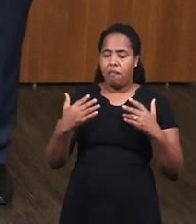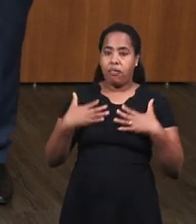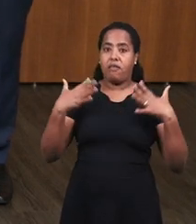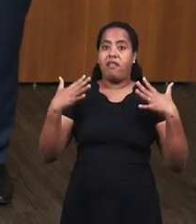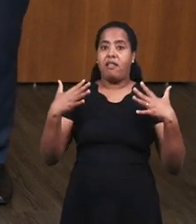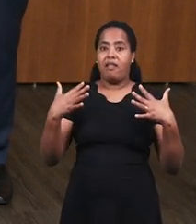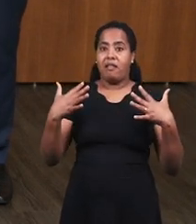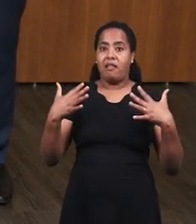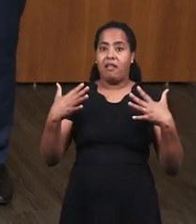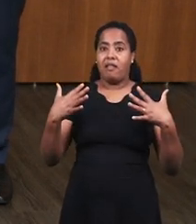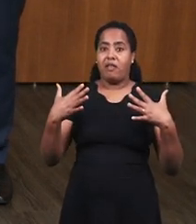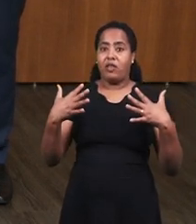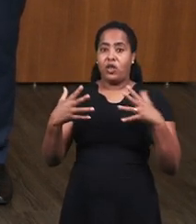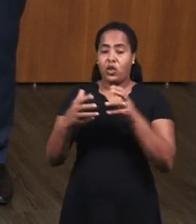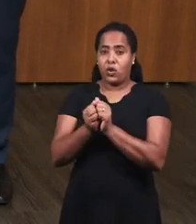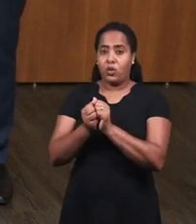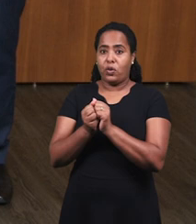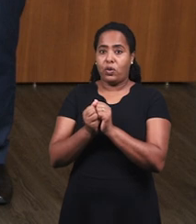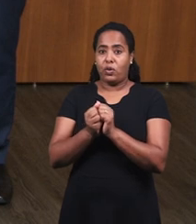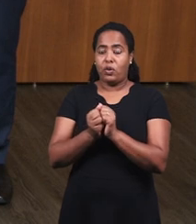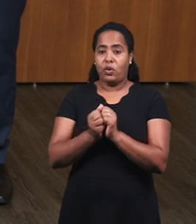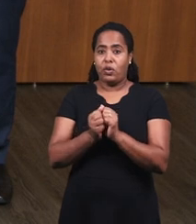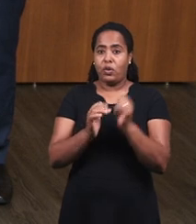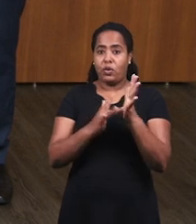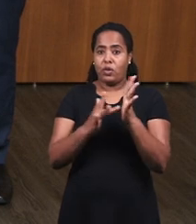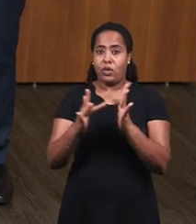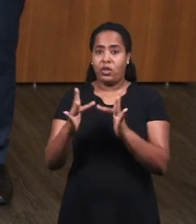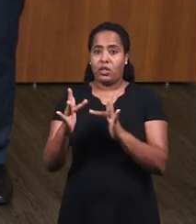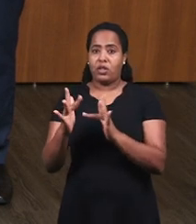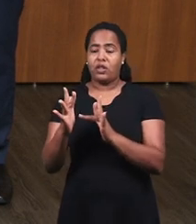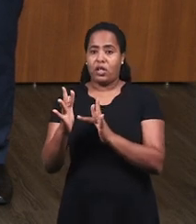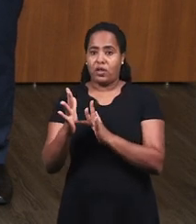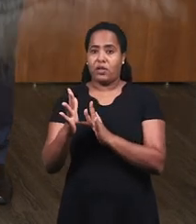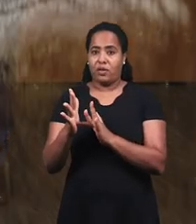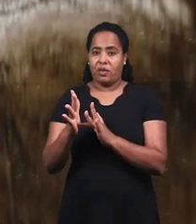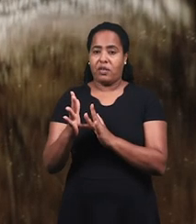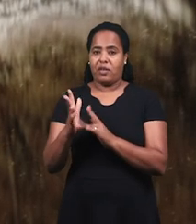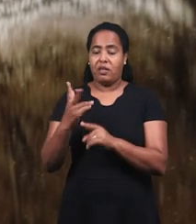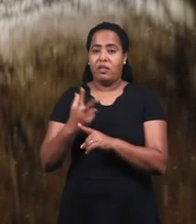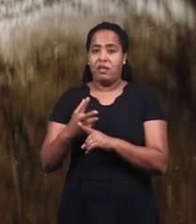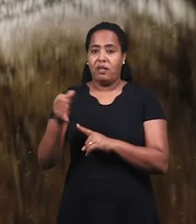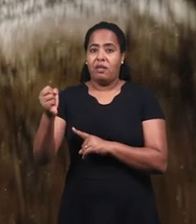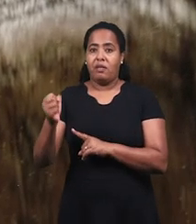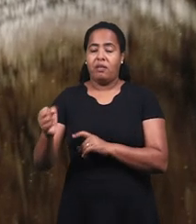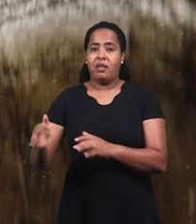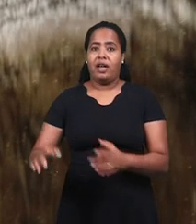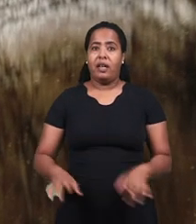rien va nous effrayer avec Christ par défense.